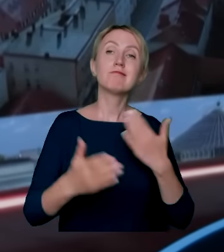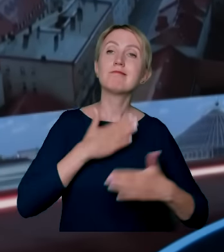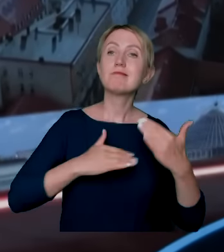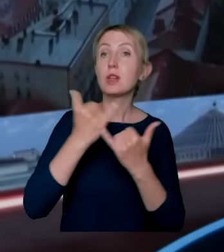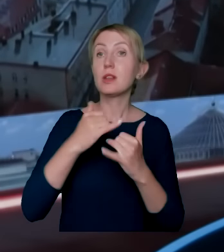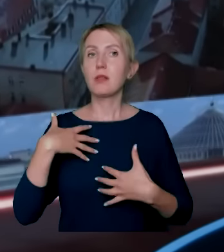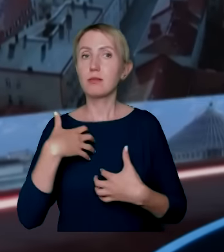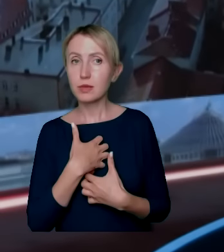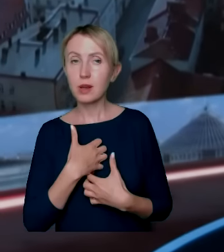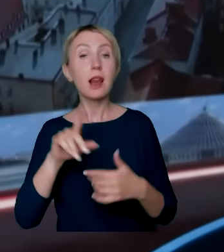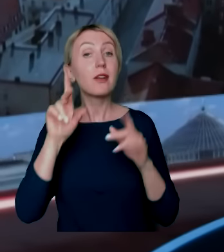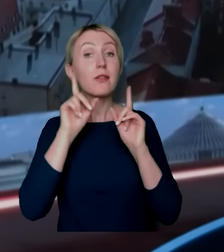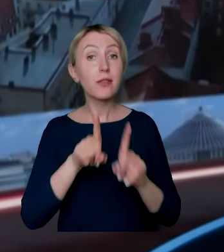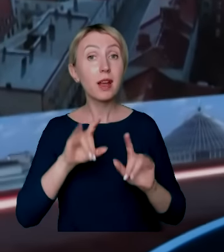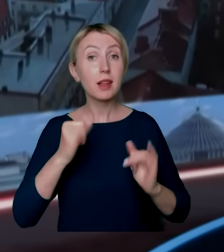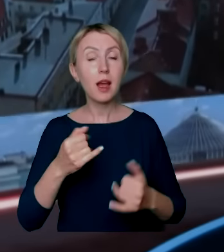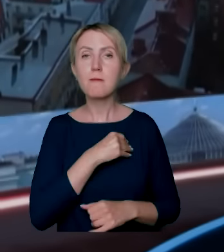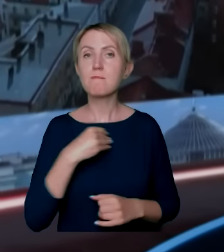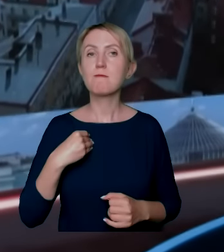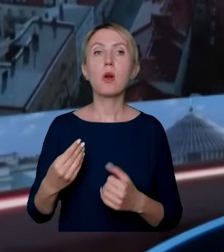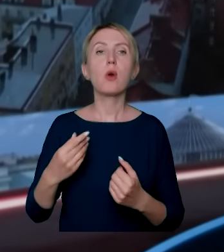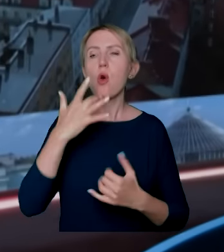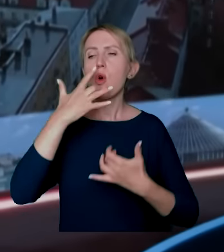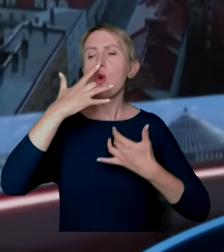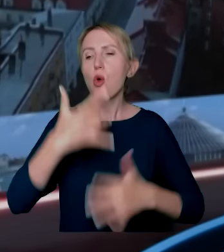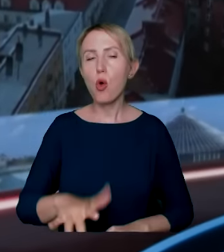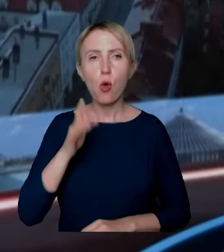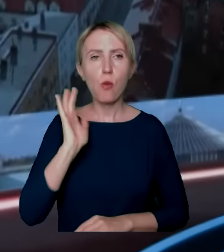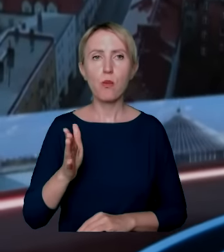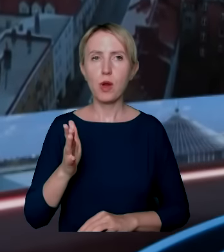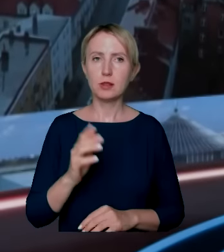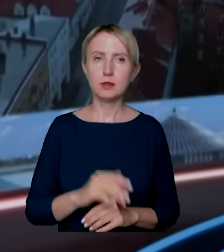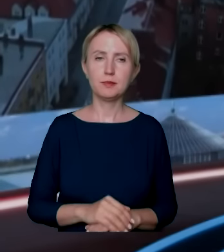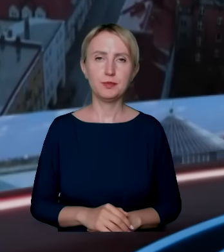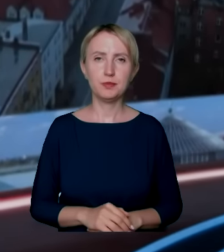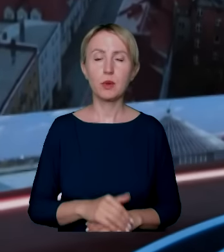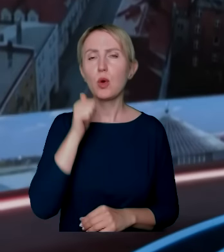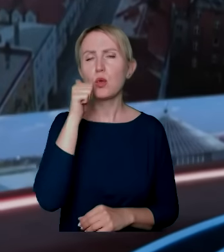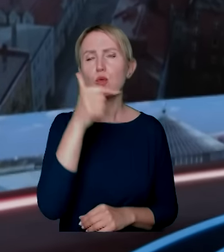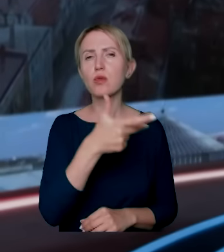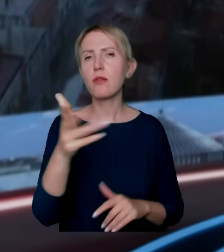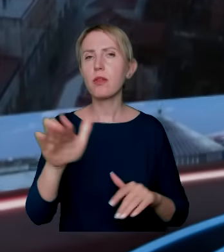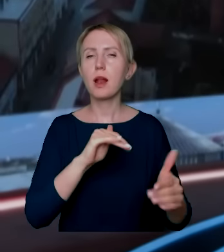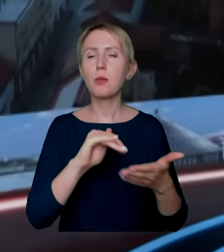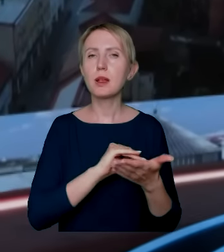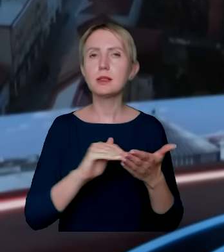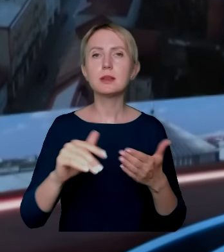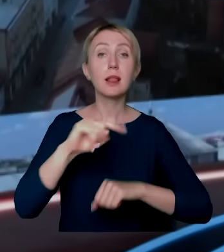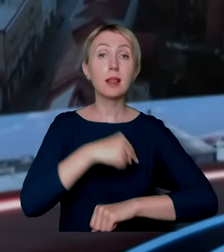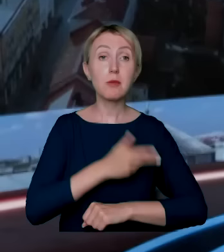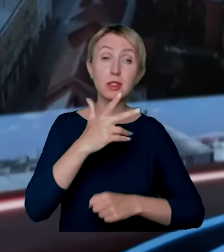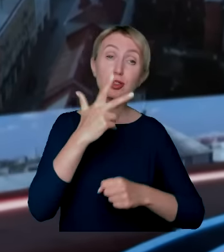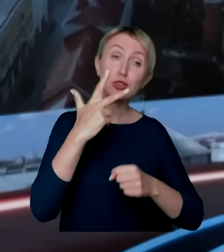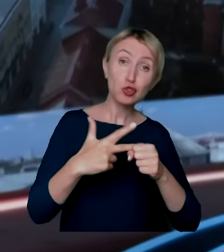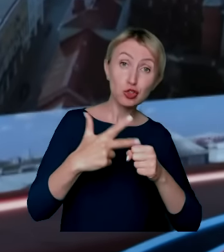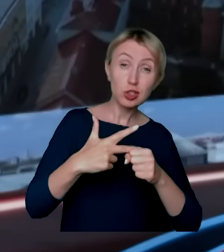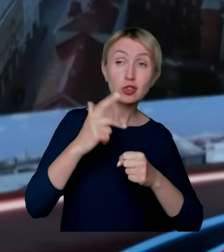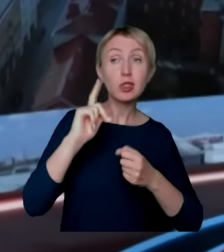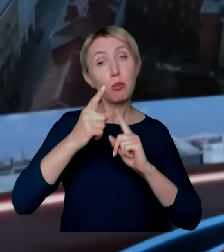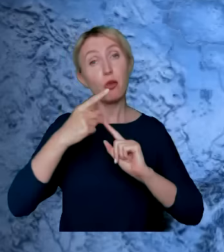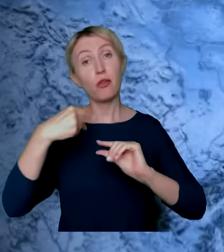ale fakt jest taki, że do Polski wkracza upał, który prędko nie ustąpi. Jutro w wielu miejscach termometry pokażą 30 lub więcej stopni Celsjusza.